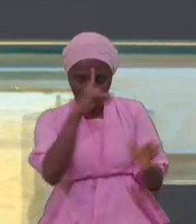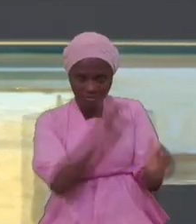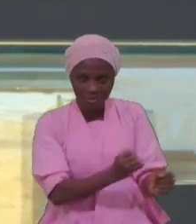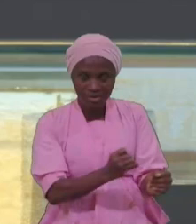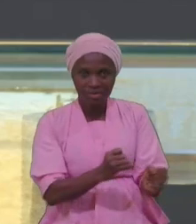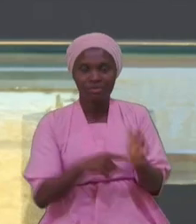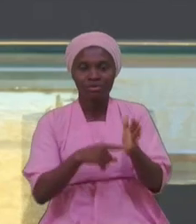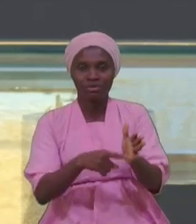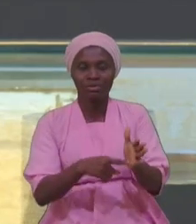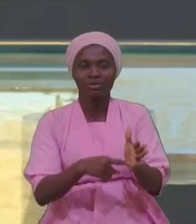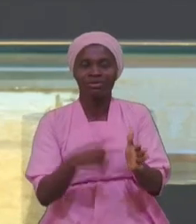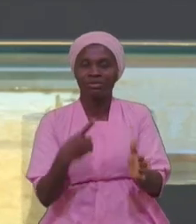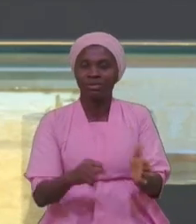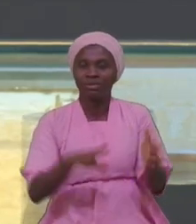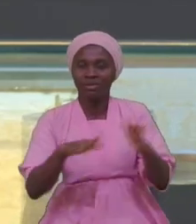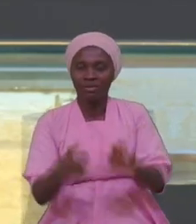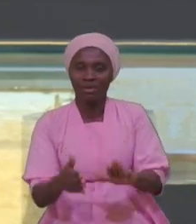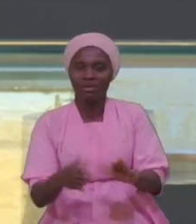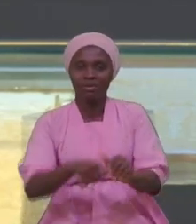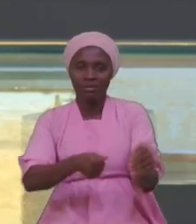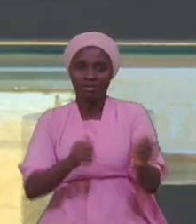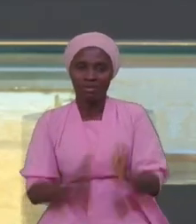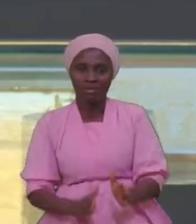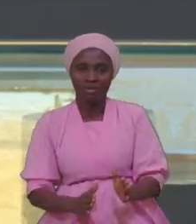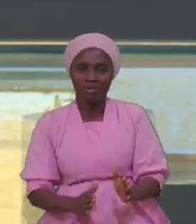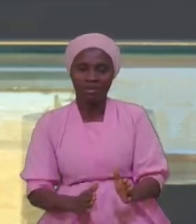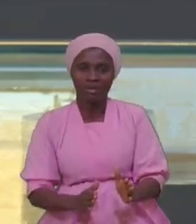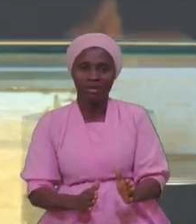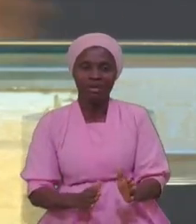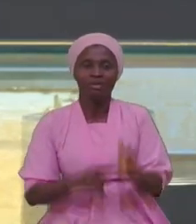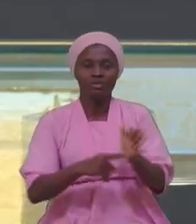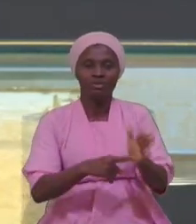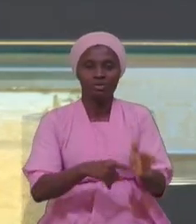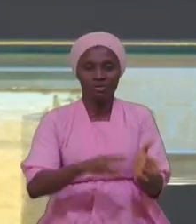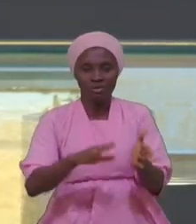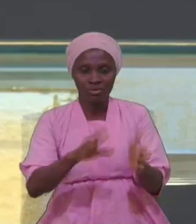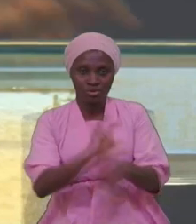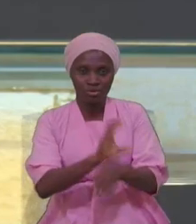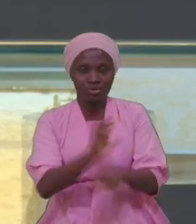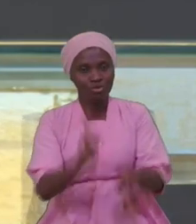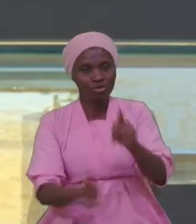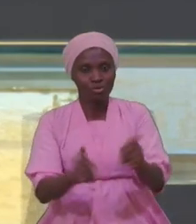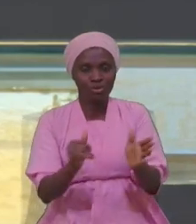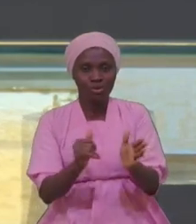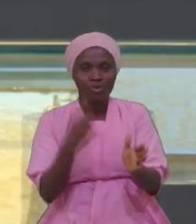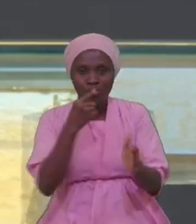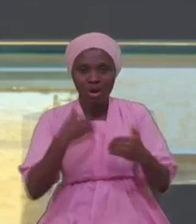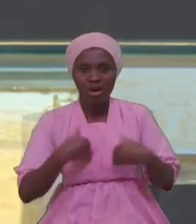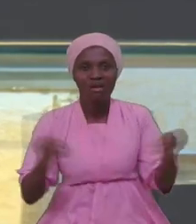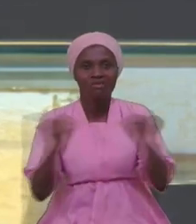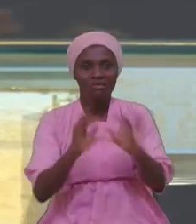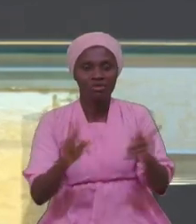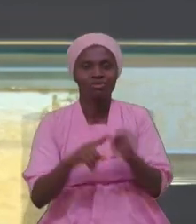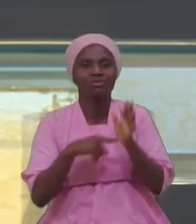morte caractérise les membres morts d'une église. Ils n'ont rien à montrer pour la foi